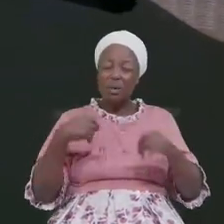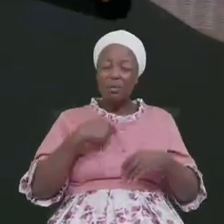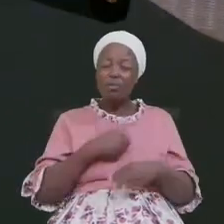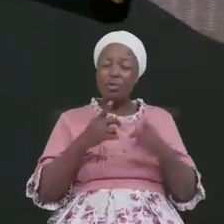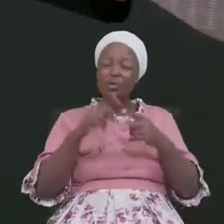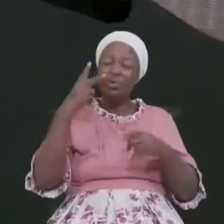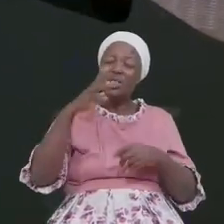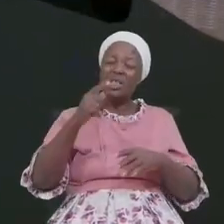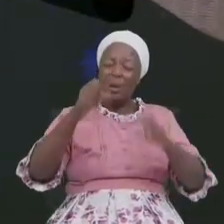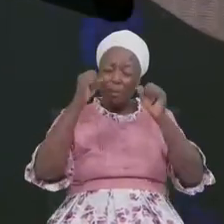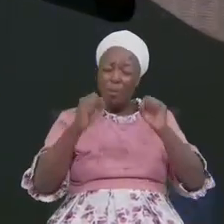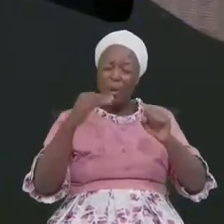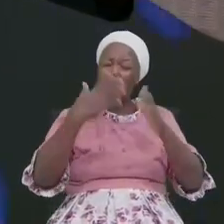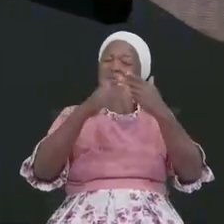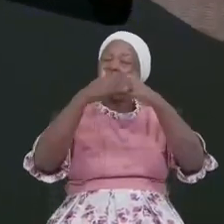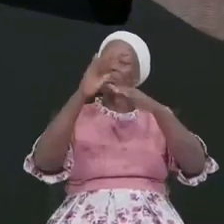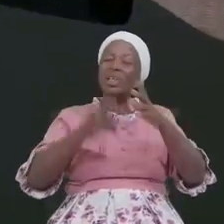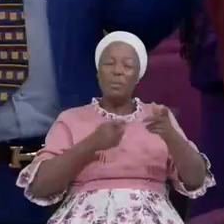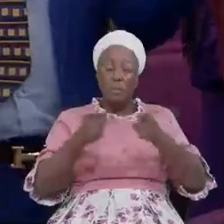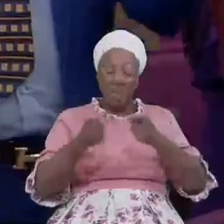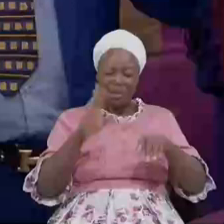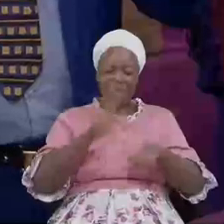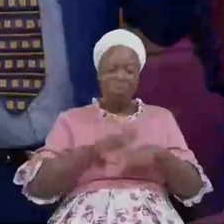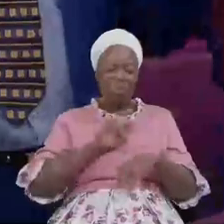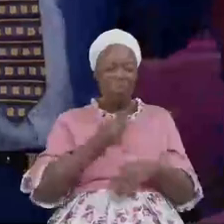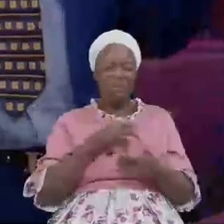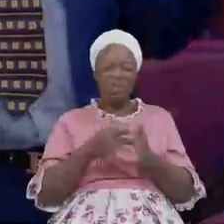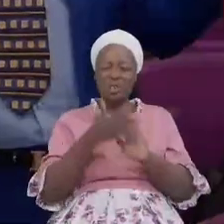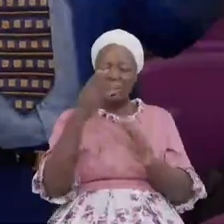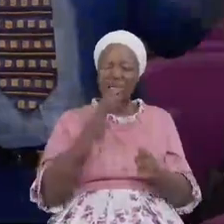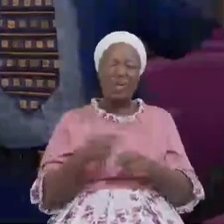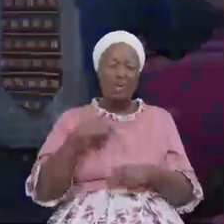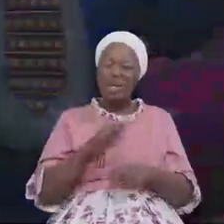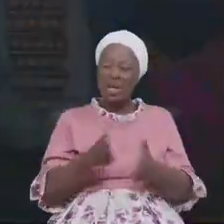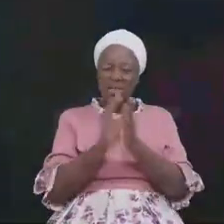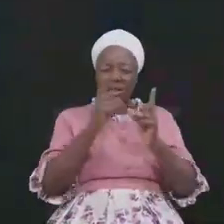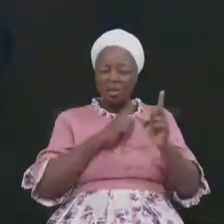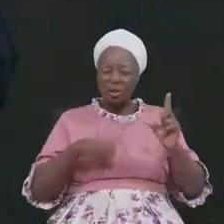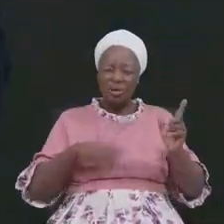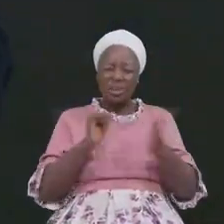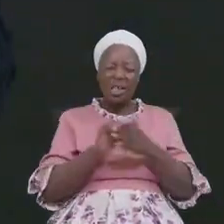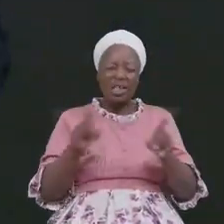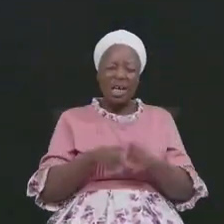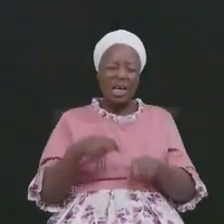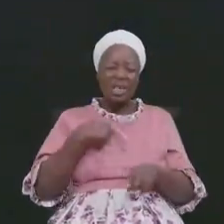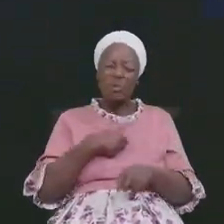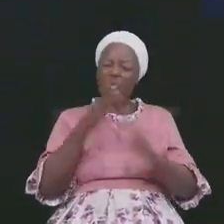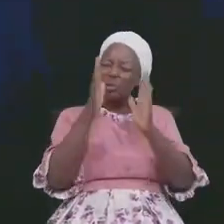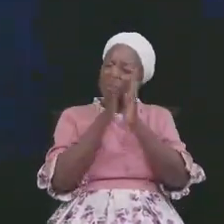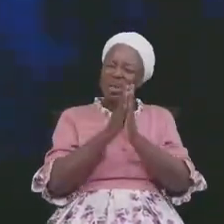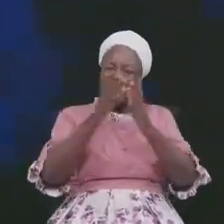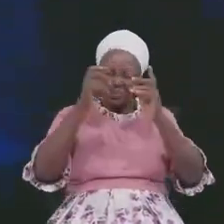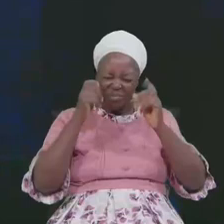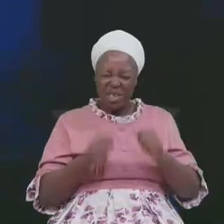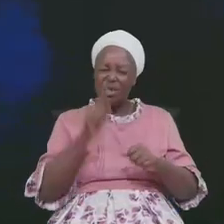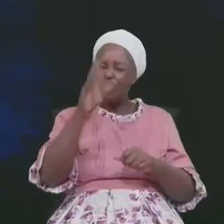la gestion céleste. Nous demandons, Seigneur, comme nous appelons que tu